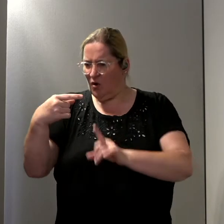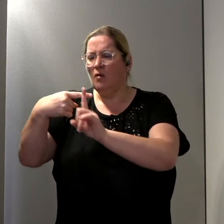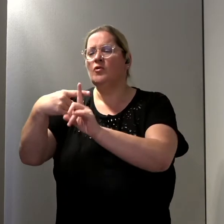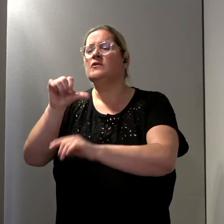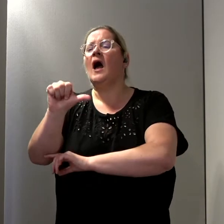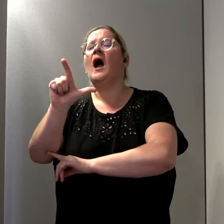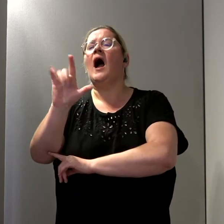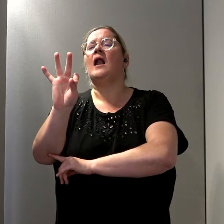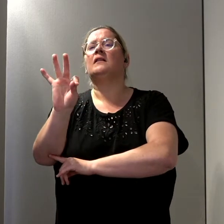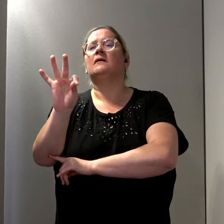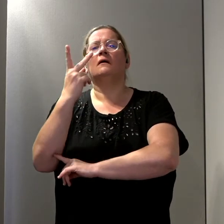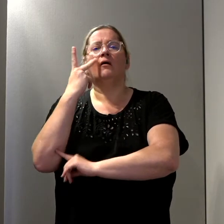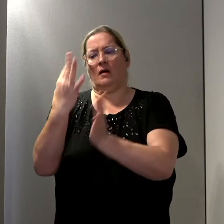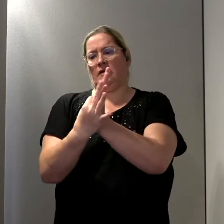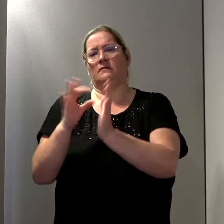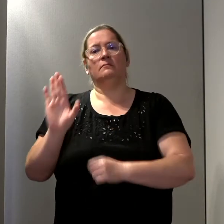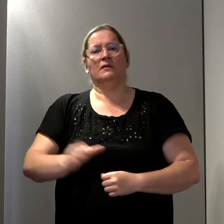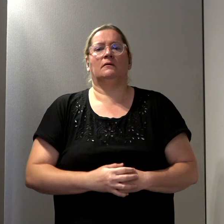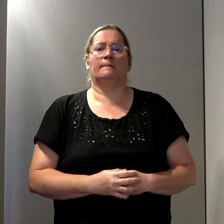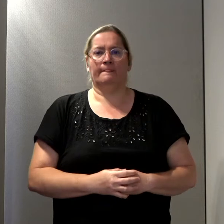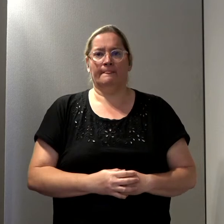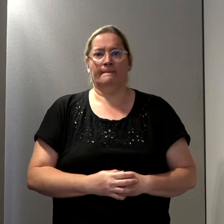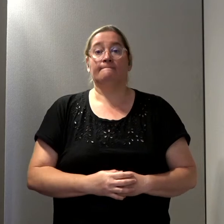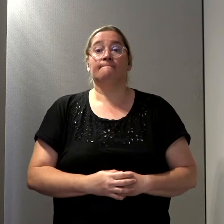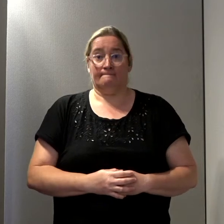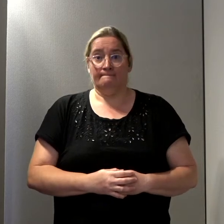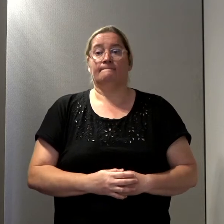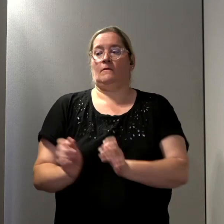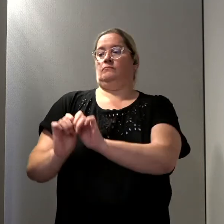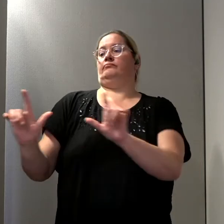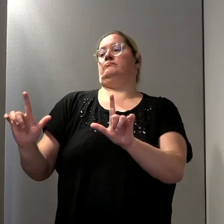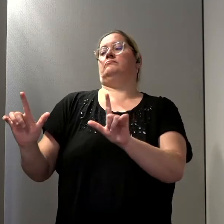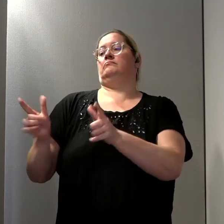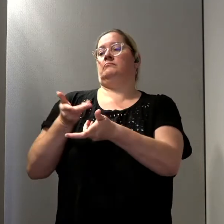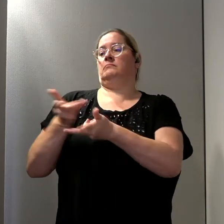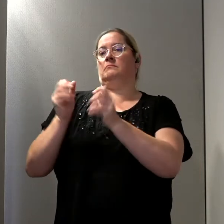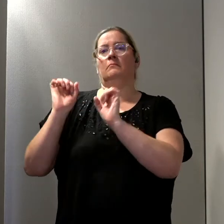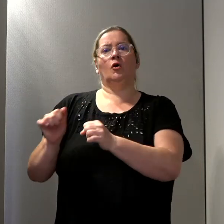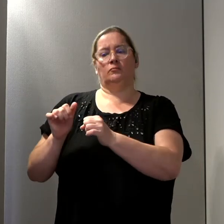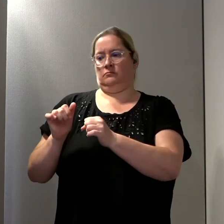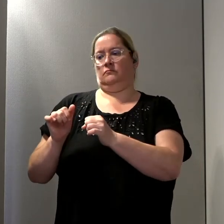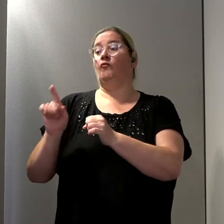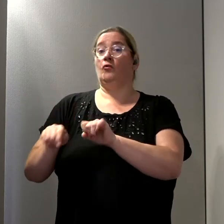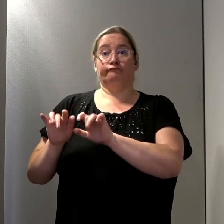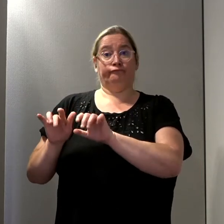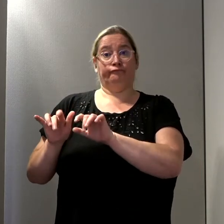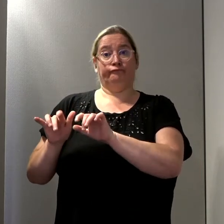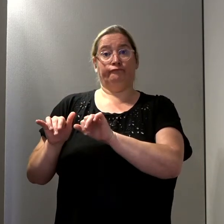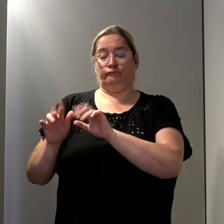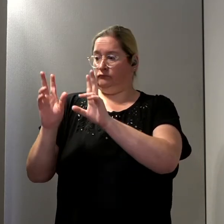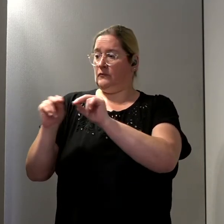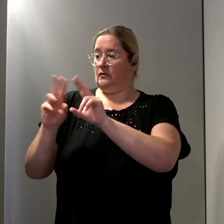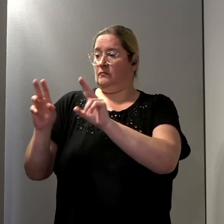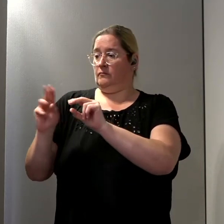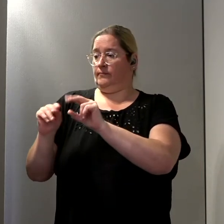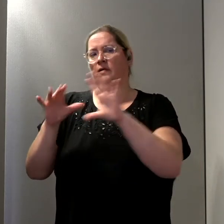« Alt » qui apparaît sur l'app. Et ça ouvre une boîte de dialogue. Il suffit de rédiger donc, cette description